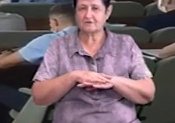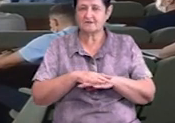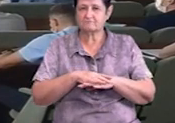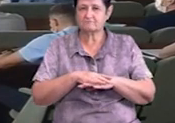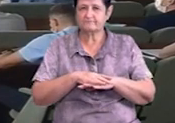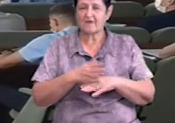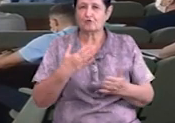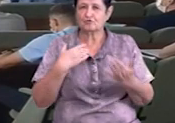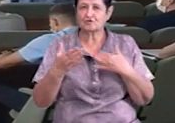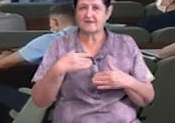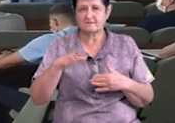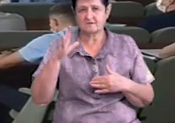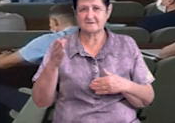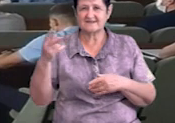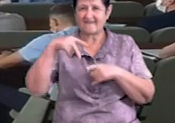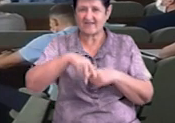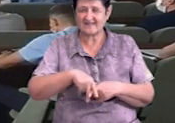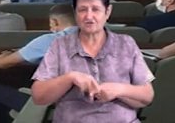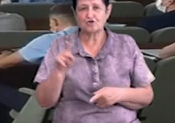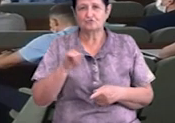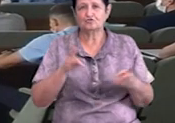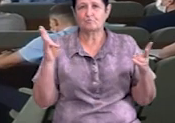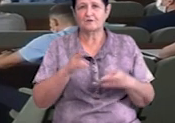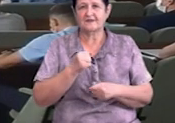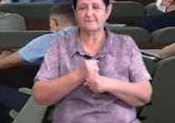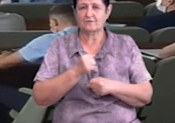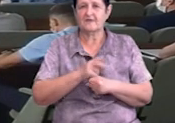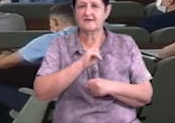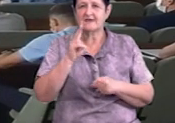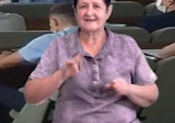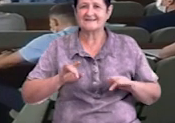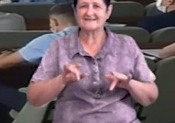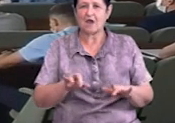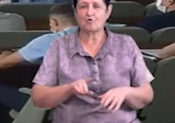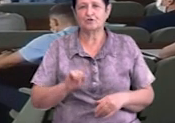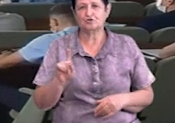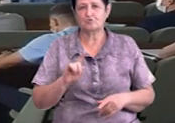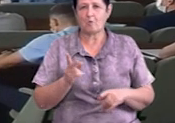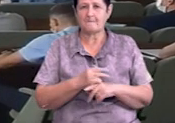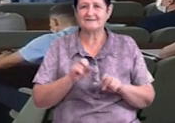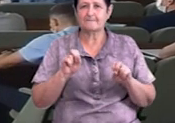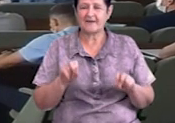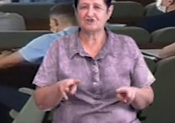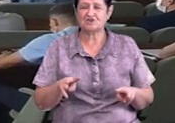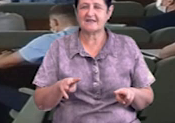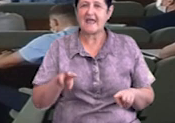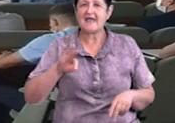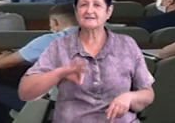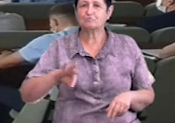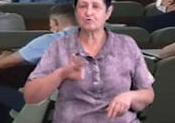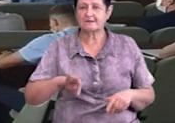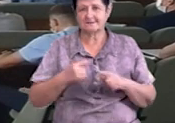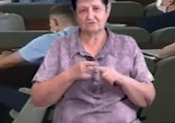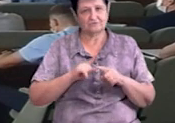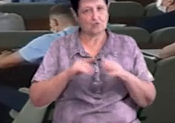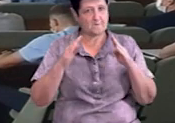і що потрібно робити, які заходи для того, щоб обезпечити саме експлуатацію даного об'єкта.